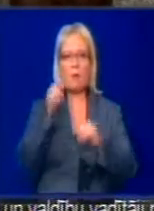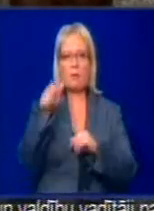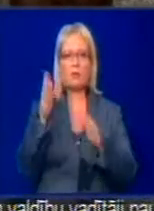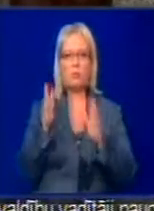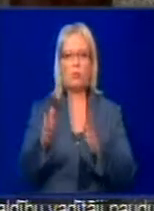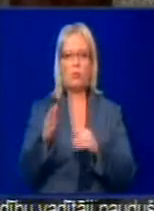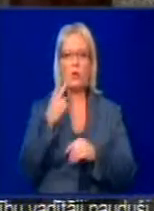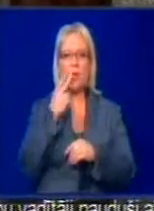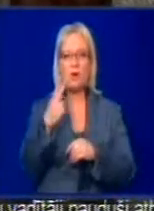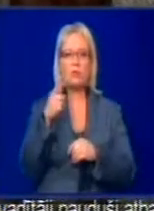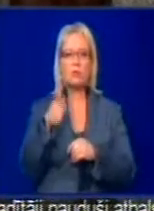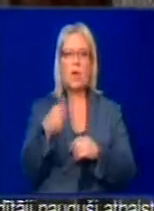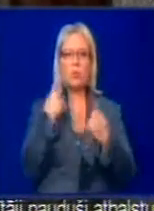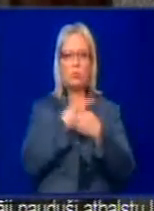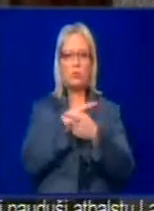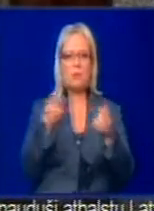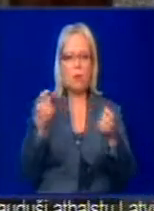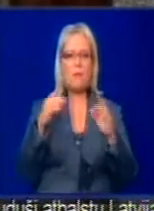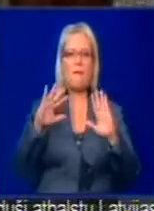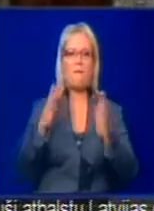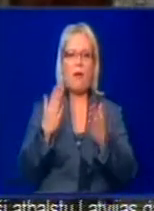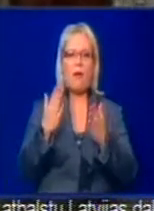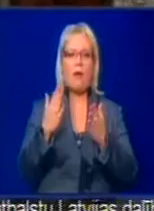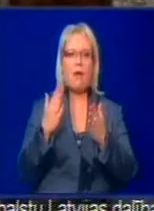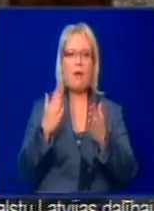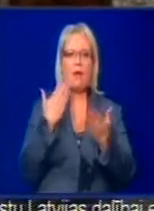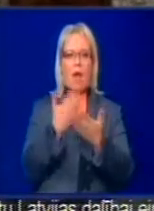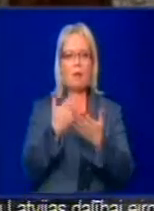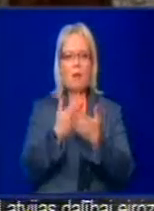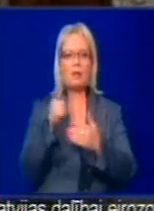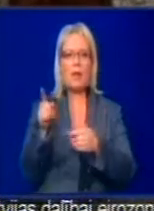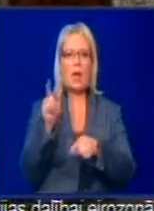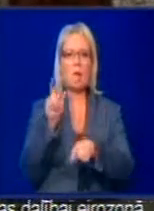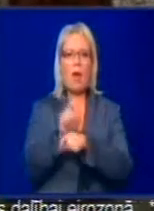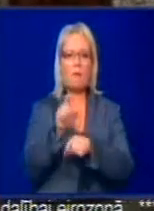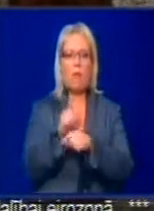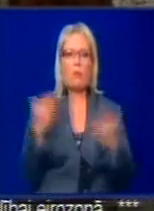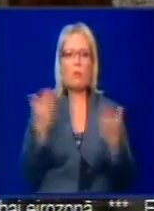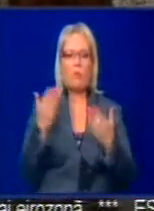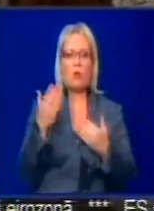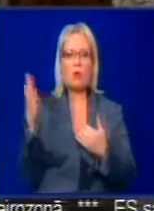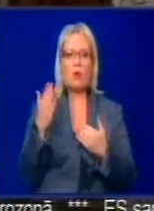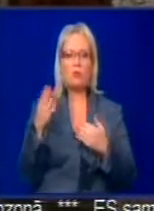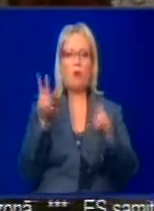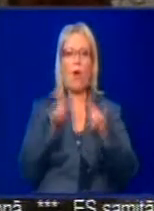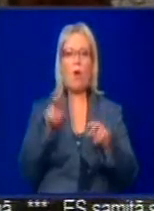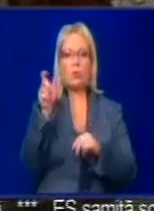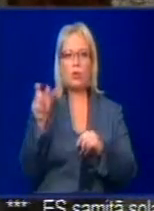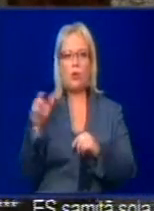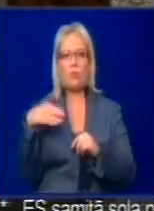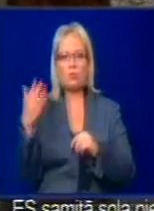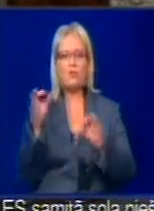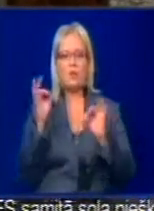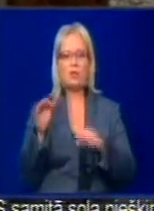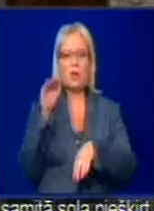būtu jāreaģē uz šādu ziņojumu vai nu jāatspēko tie pārmetumi, kas ir nākuši no auditoru puses, vai nu viņi